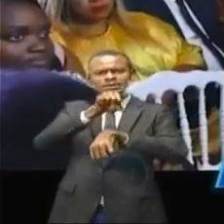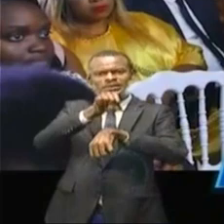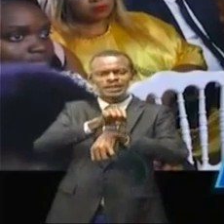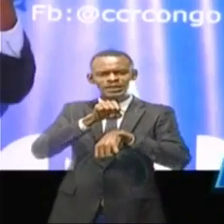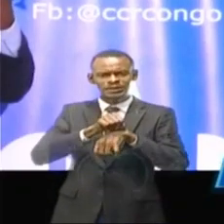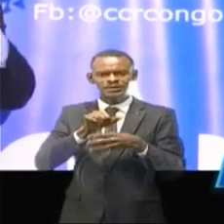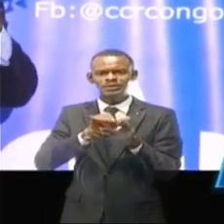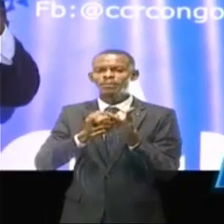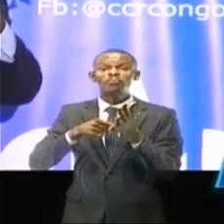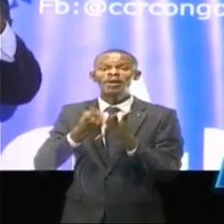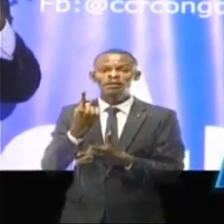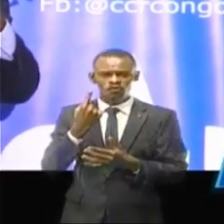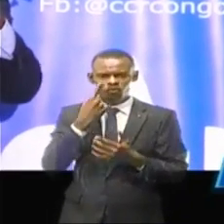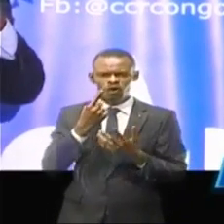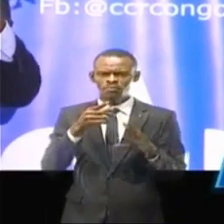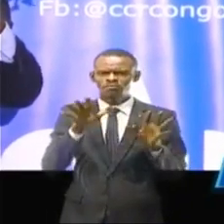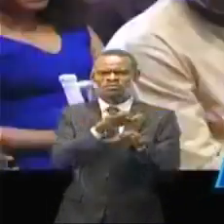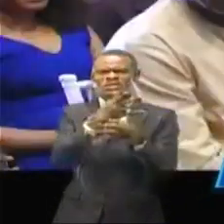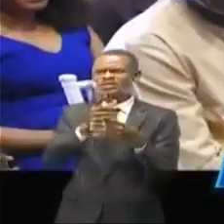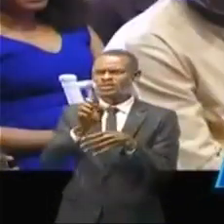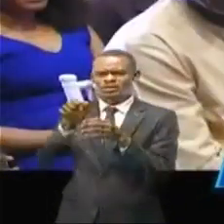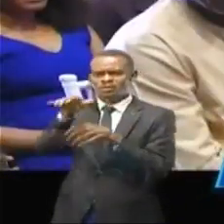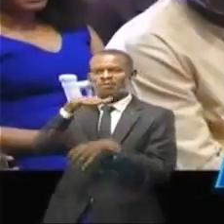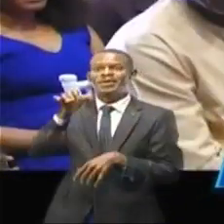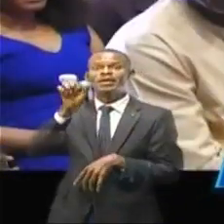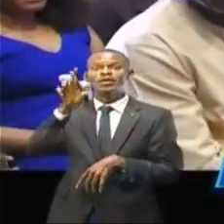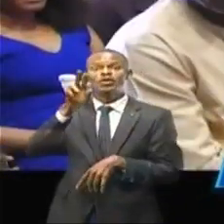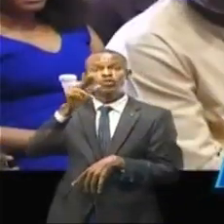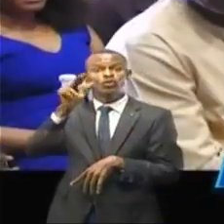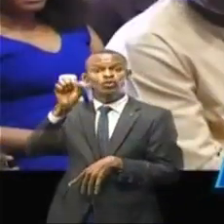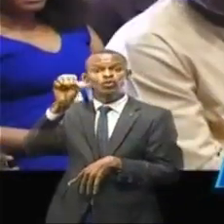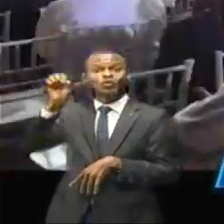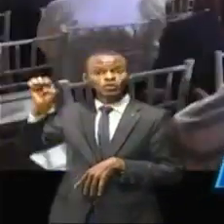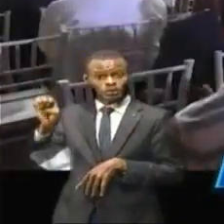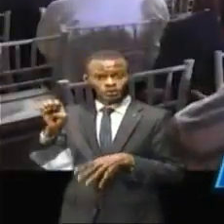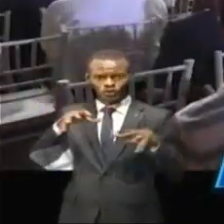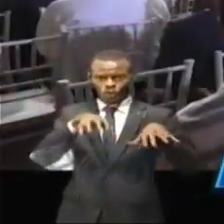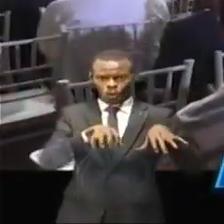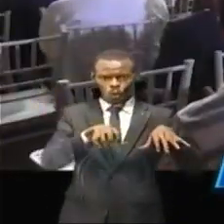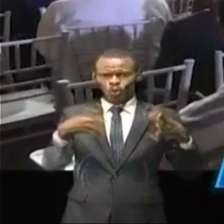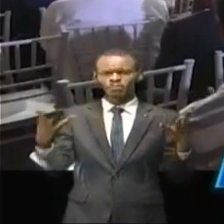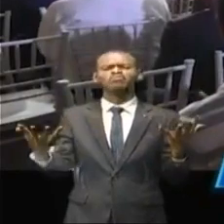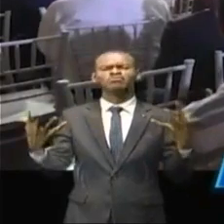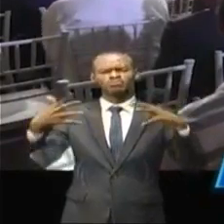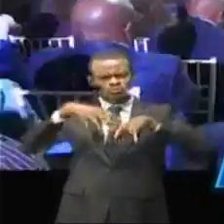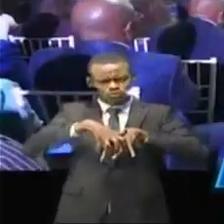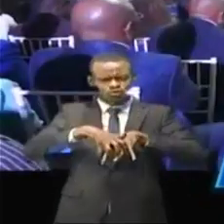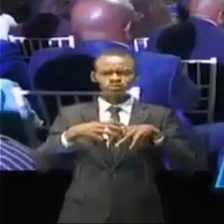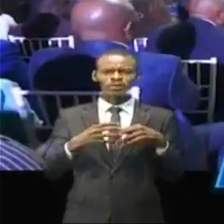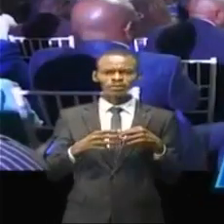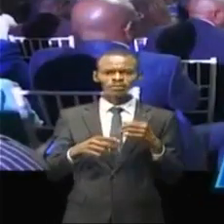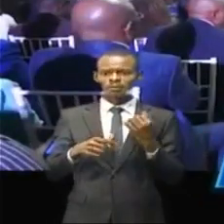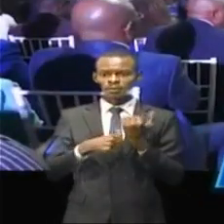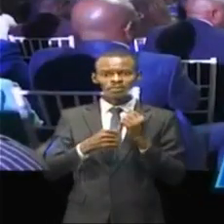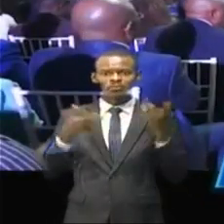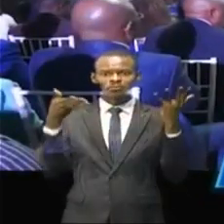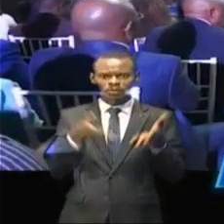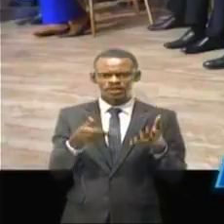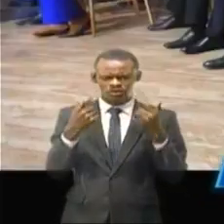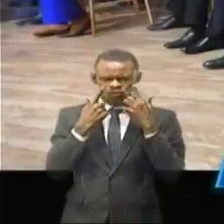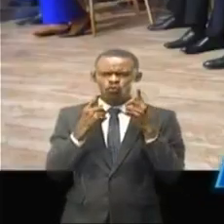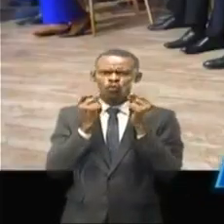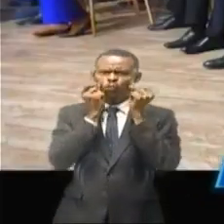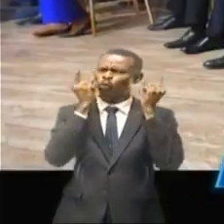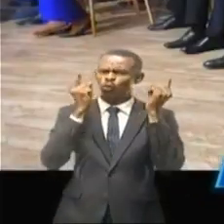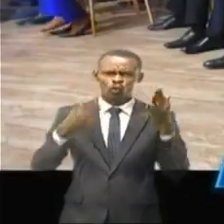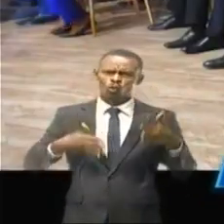en RDC et a permis aux diplomates et à tous les invités d'apprécier le chef-d'œuvre de la musique classique,